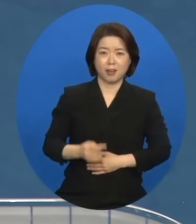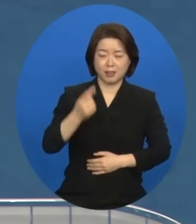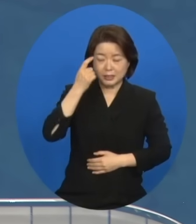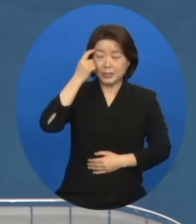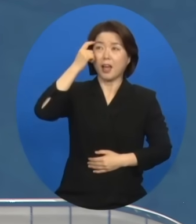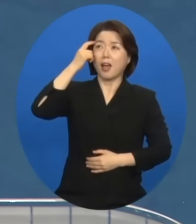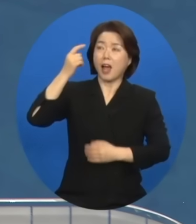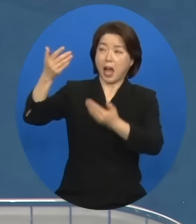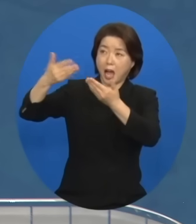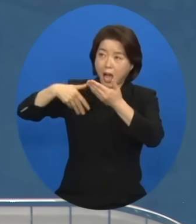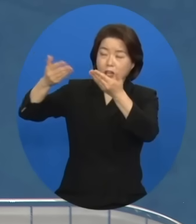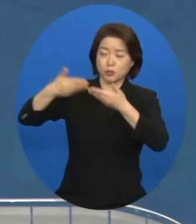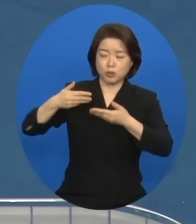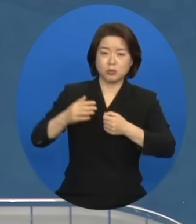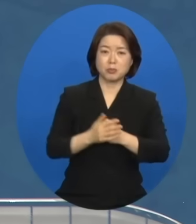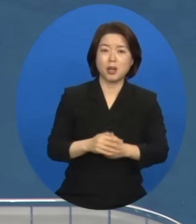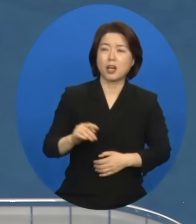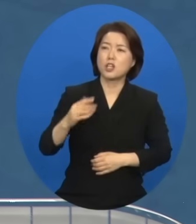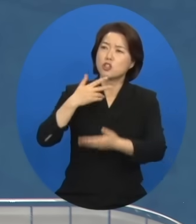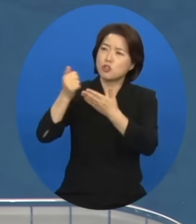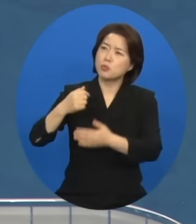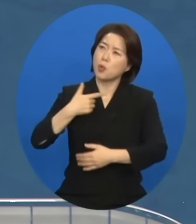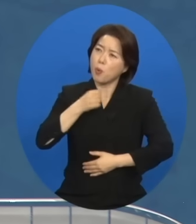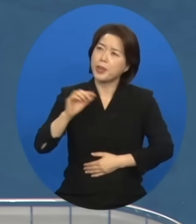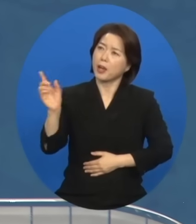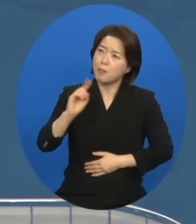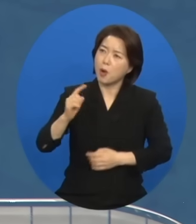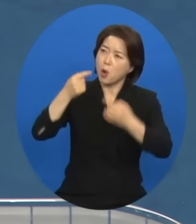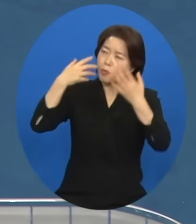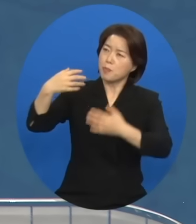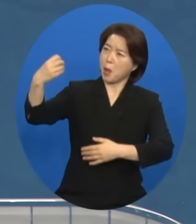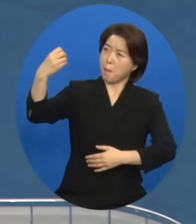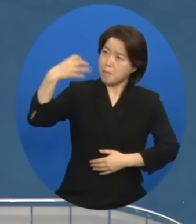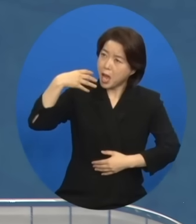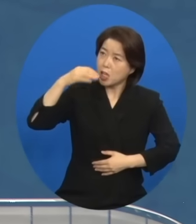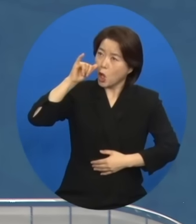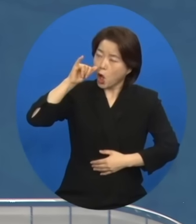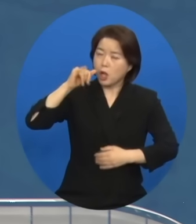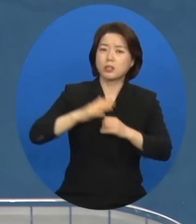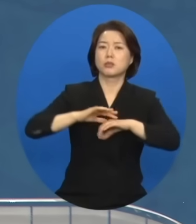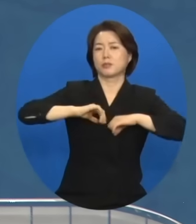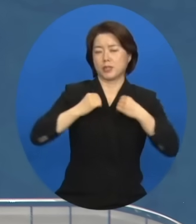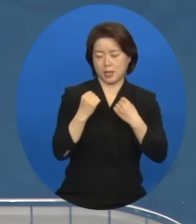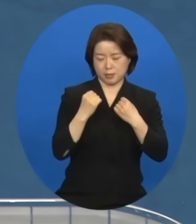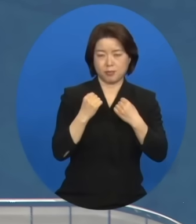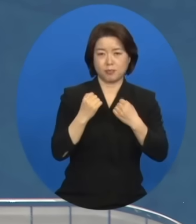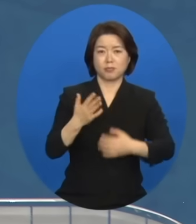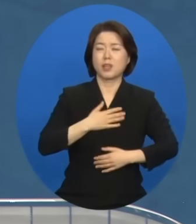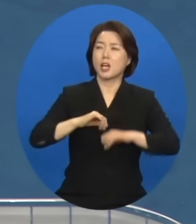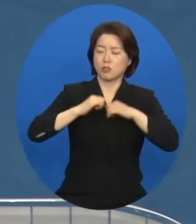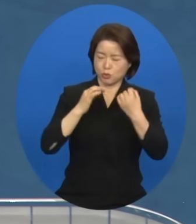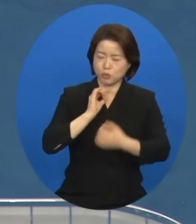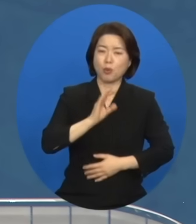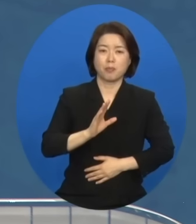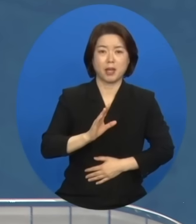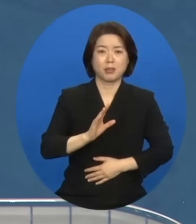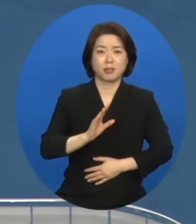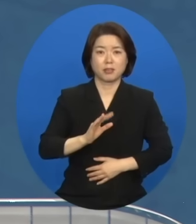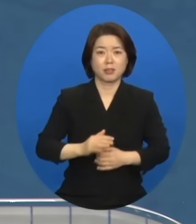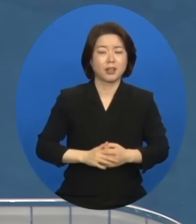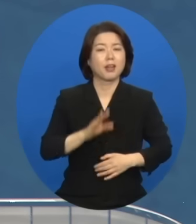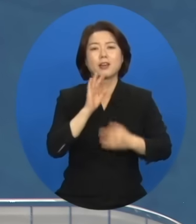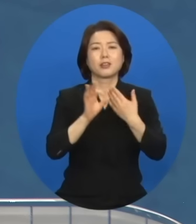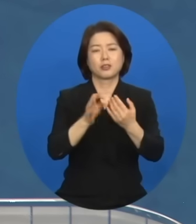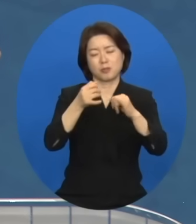하면, 주님이 뭘 원하신다는 걸 분명히 말씀하시면 저는 순종밖에 없습니다.